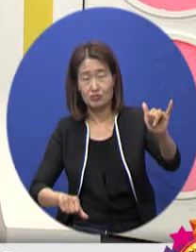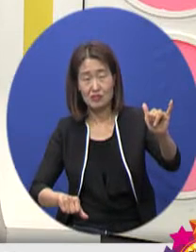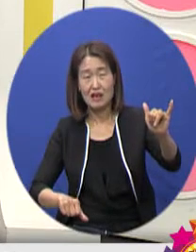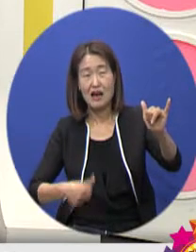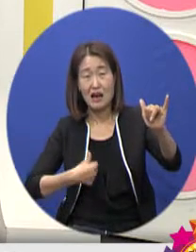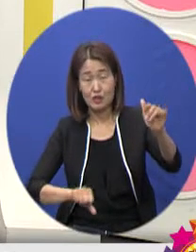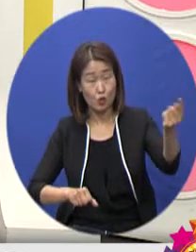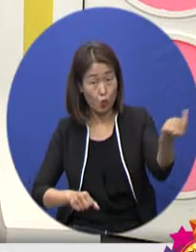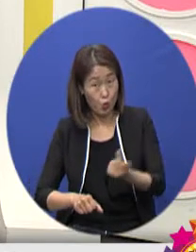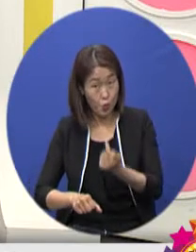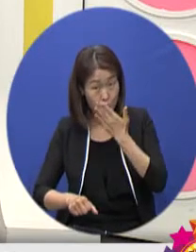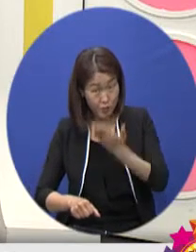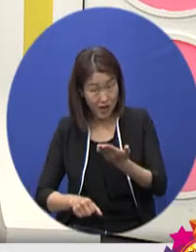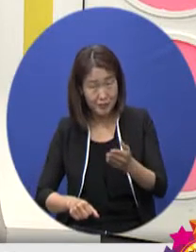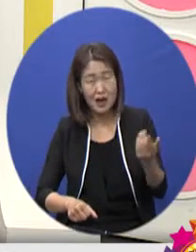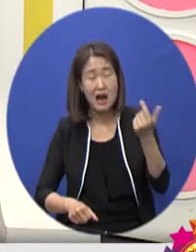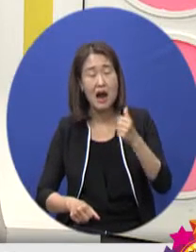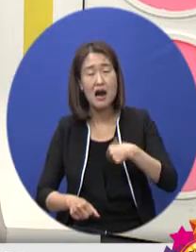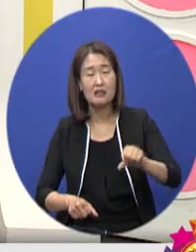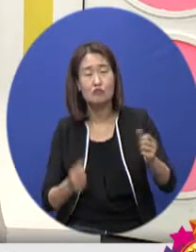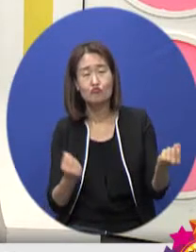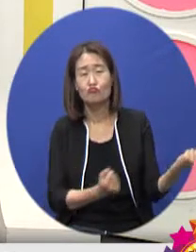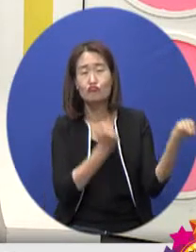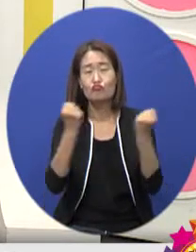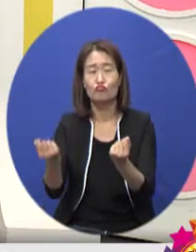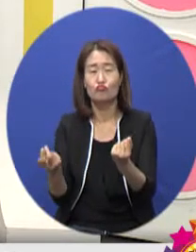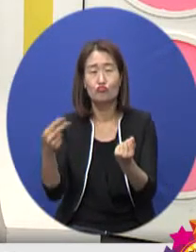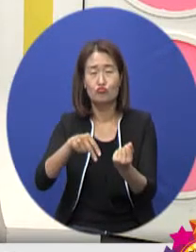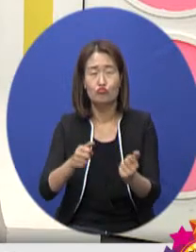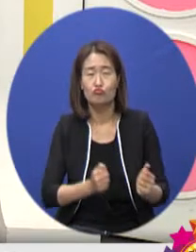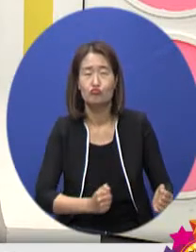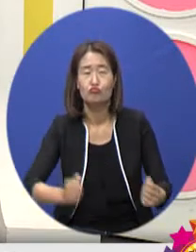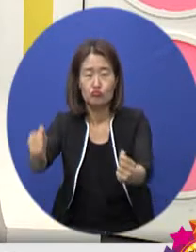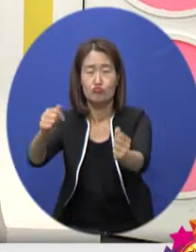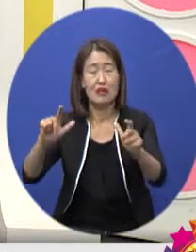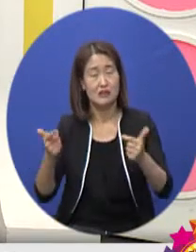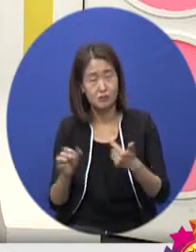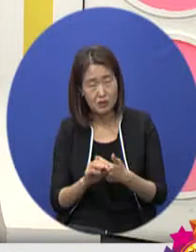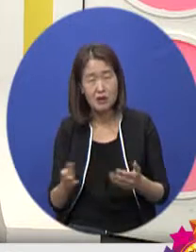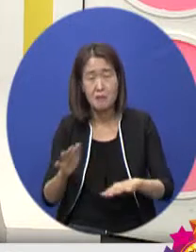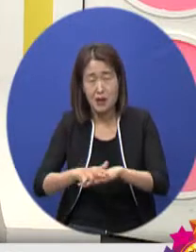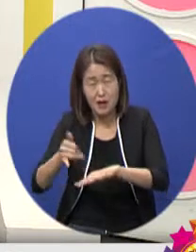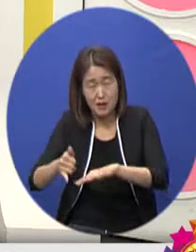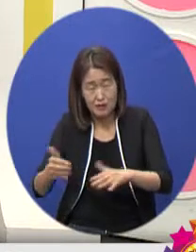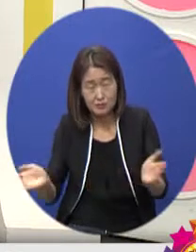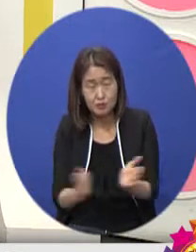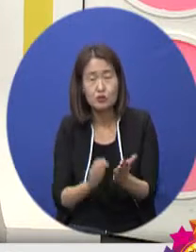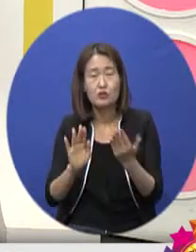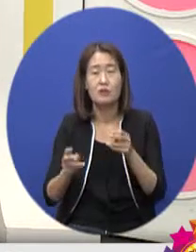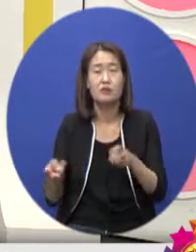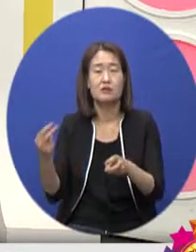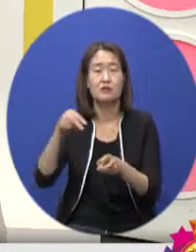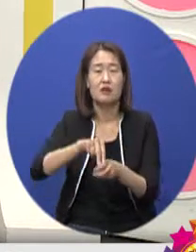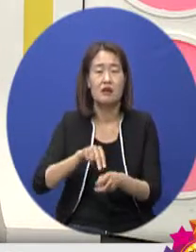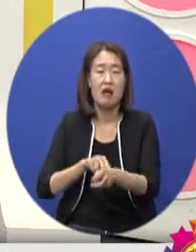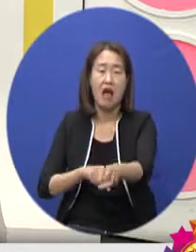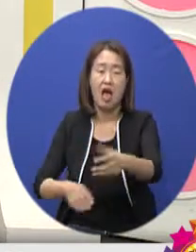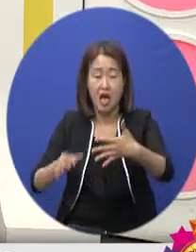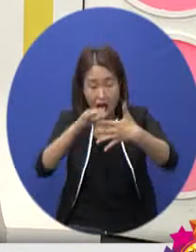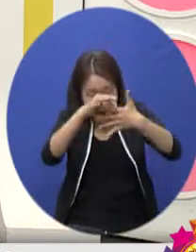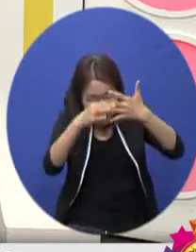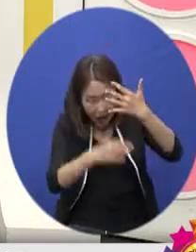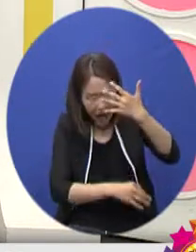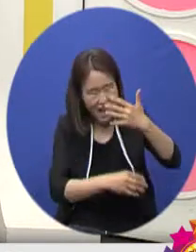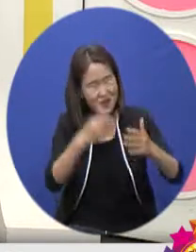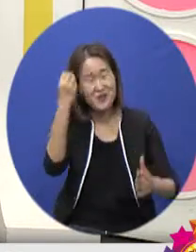수 있다면 아들 차 타고 가고 네. 그렇지 않으면 버스 타고 끝나고 버스 타고 집에 가지요. 어머니 스케줄이 네. 그냥 그러니까요.